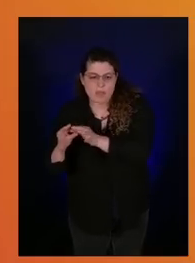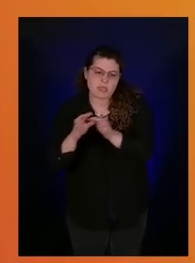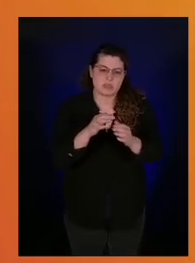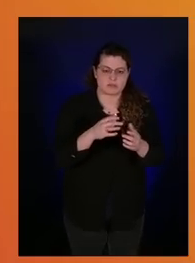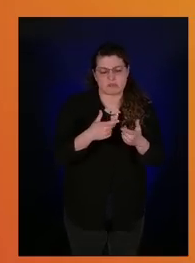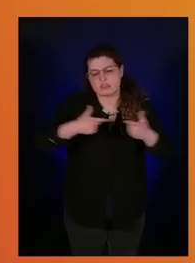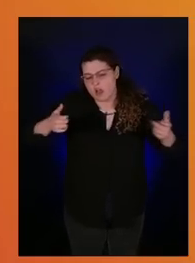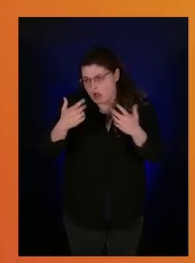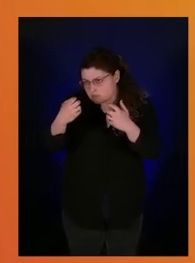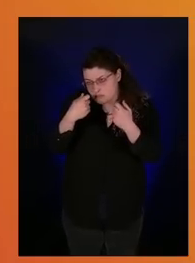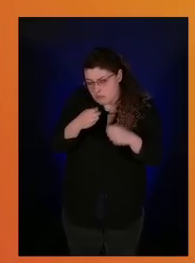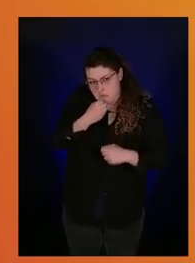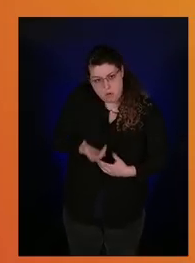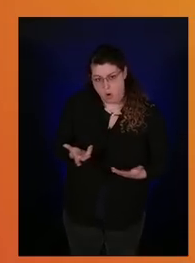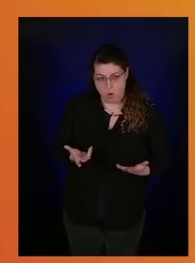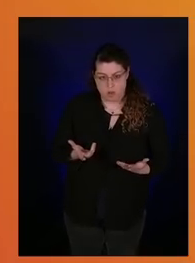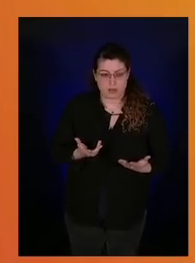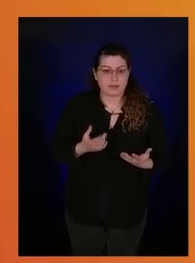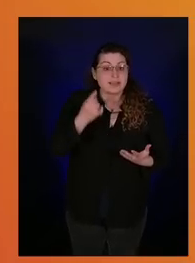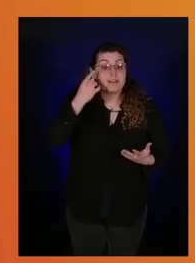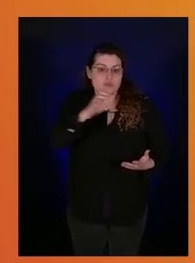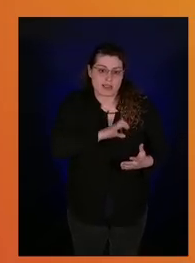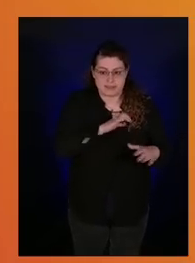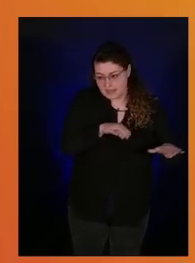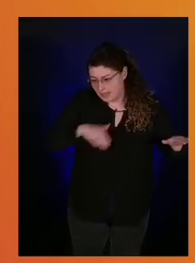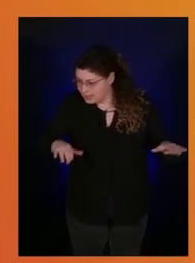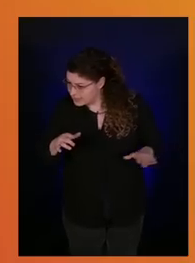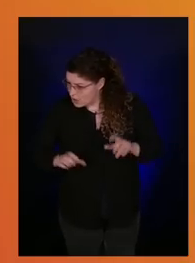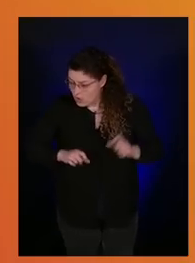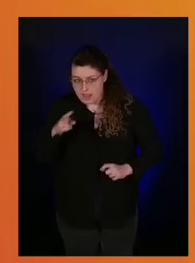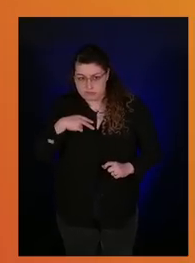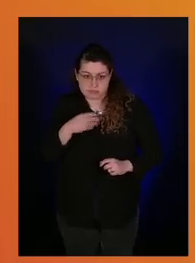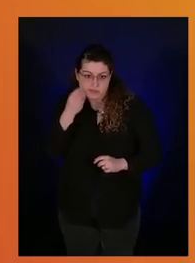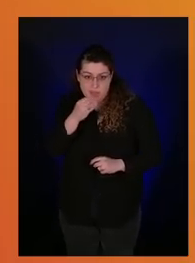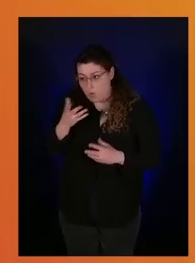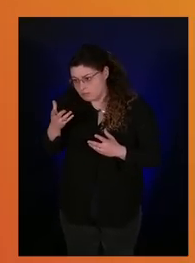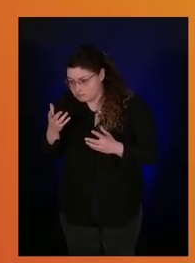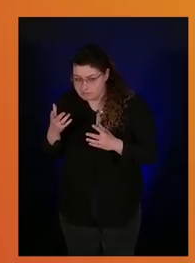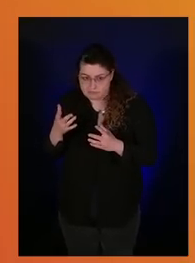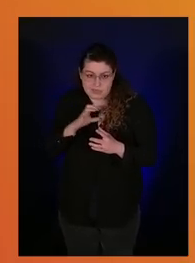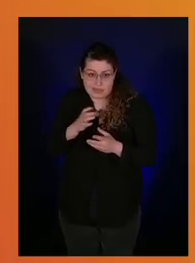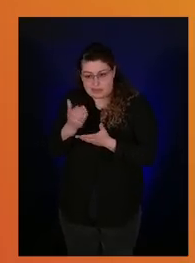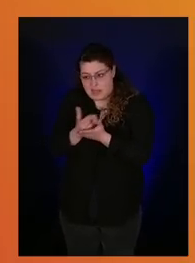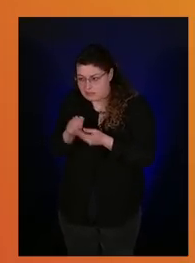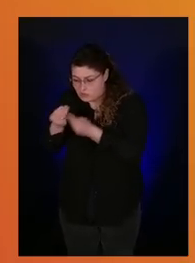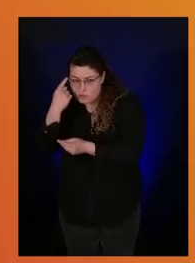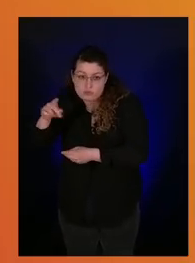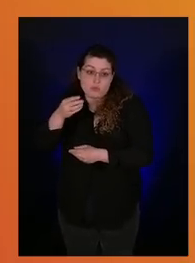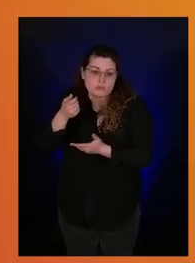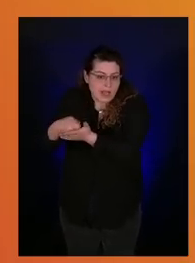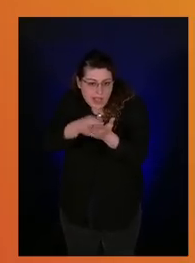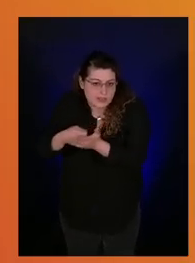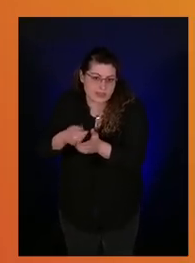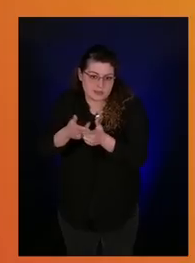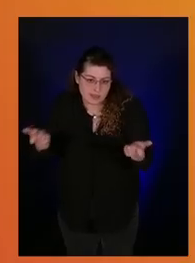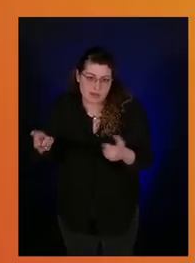pas de souci. Nous, on l'a fait, c'était pour remplir les frigos des collègues, hein, tout simplement. Vous connaissez le contexte d'inflation. Mais l'adjoint, il